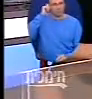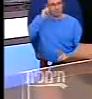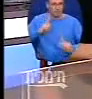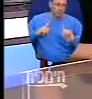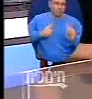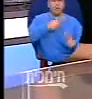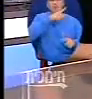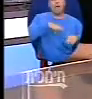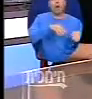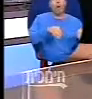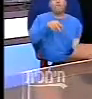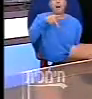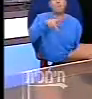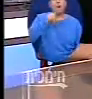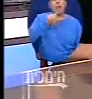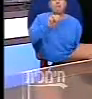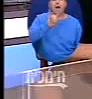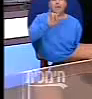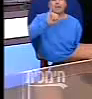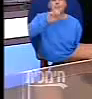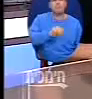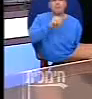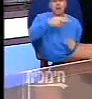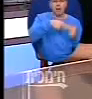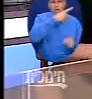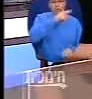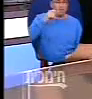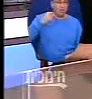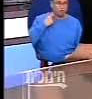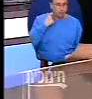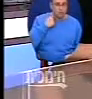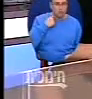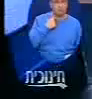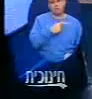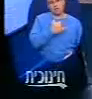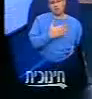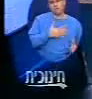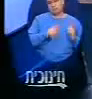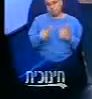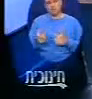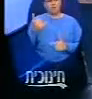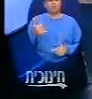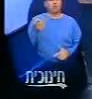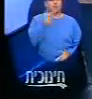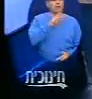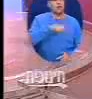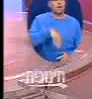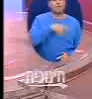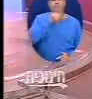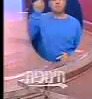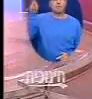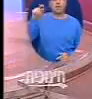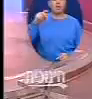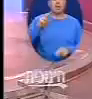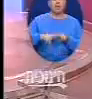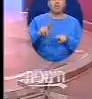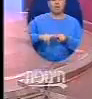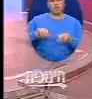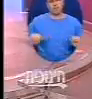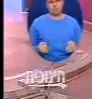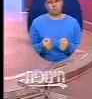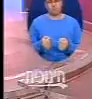ציפי ישר איציק, ראש המרכז להגנת הסביבה מכללה האקדמית נתניה. שלום. לא לומדים לקח, ים יש